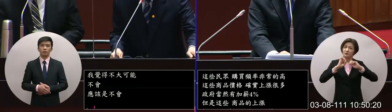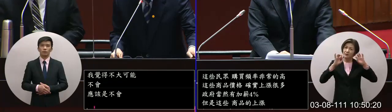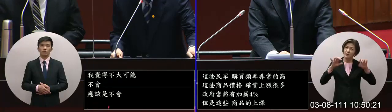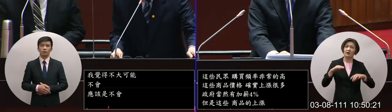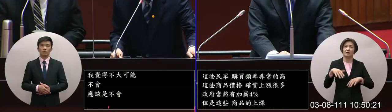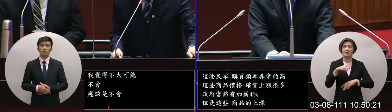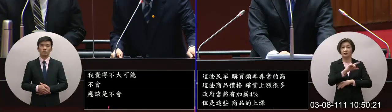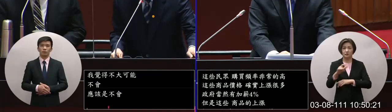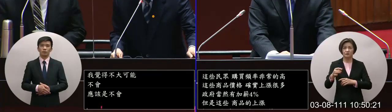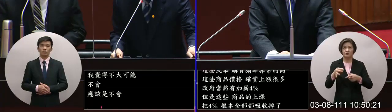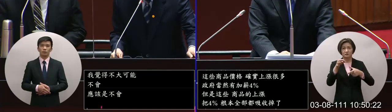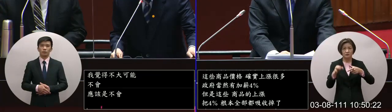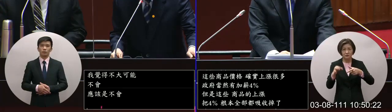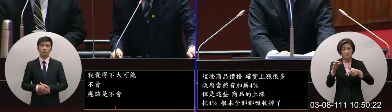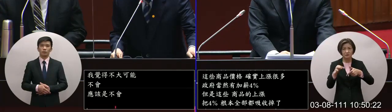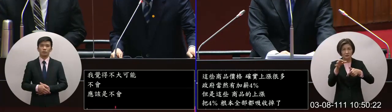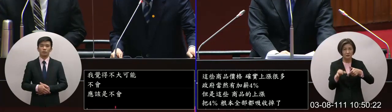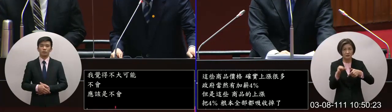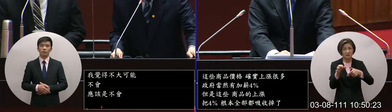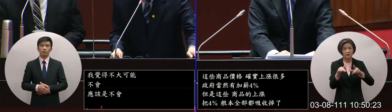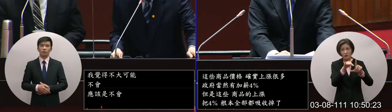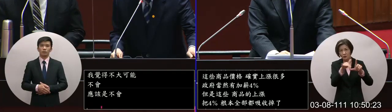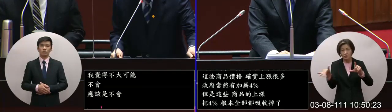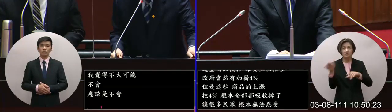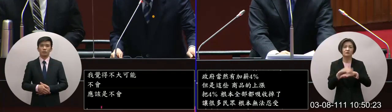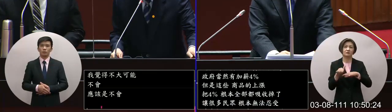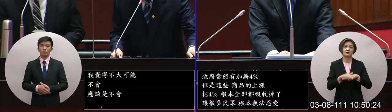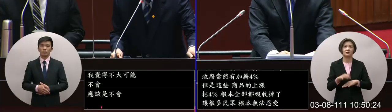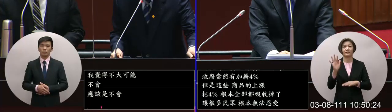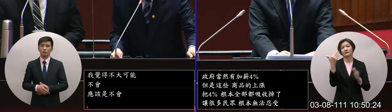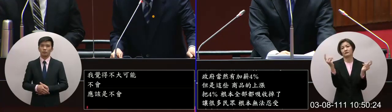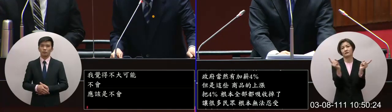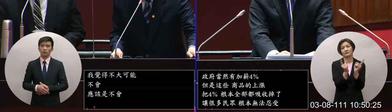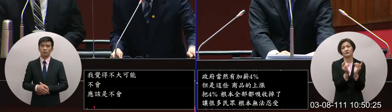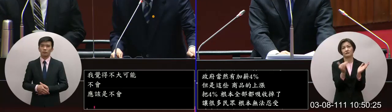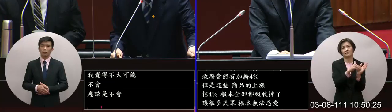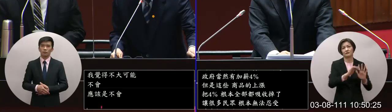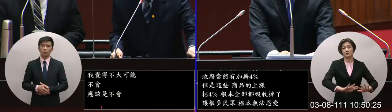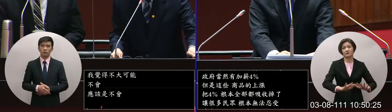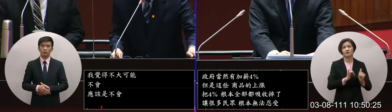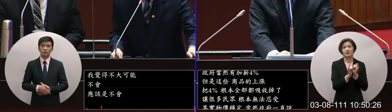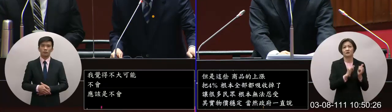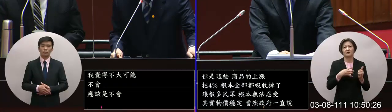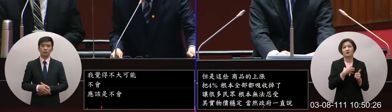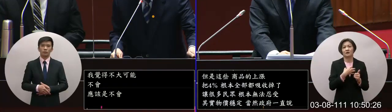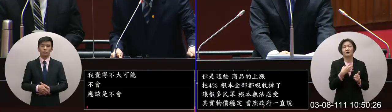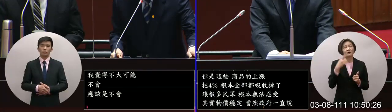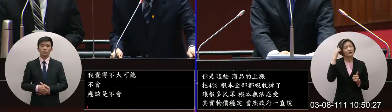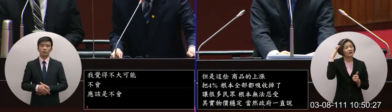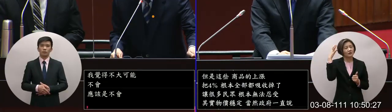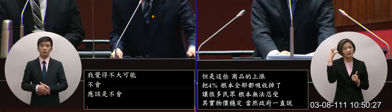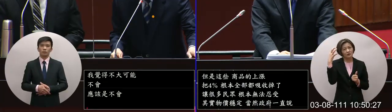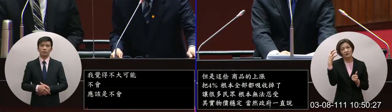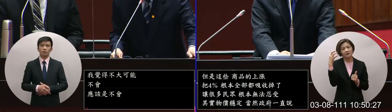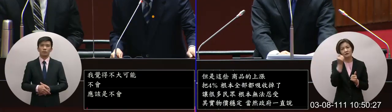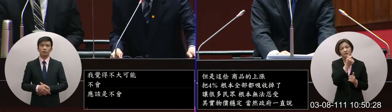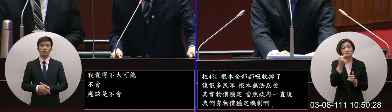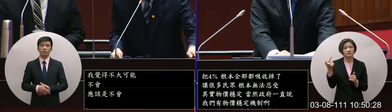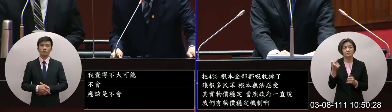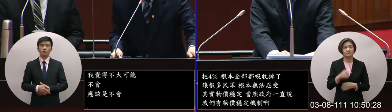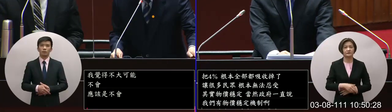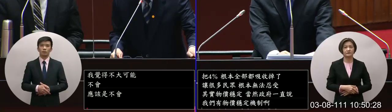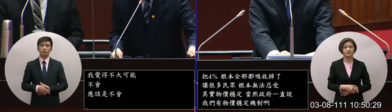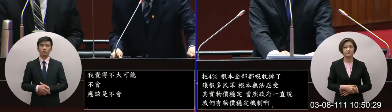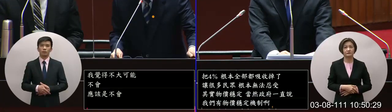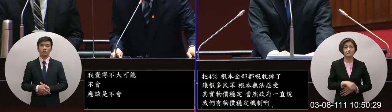制啊什么，那到目前为止其实民众的感受是痛苦指数越来越飙越高。哦，那